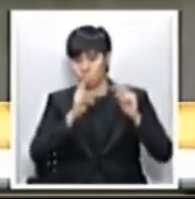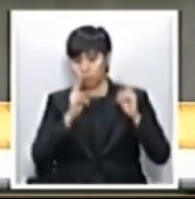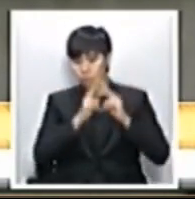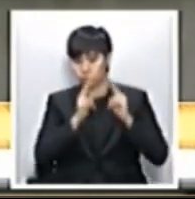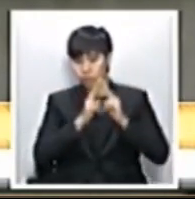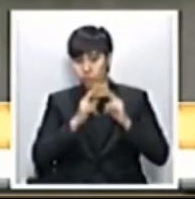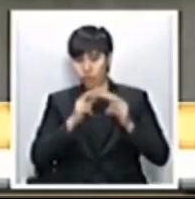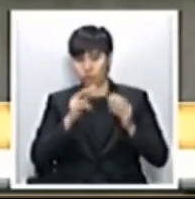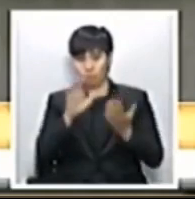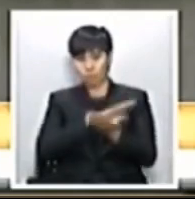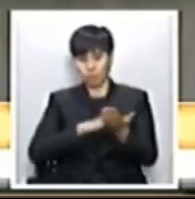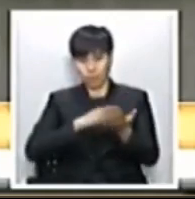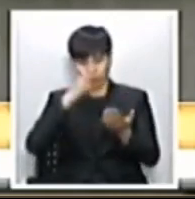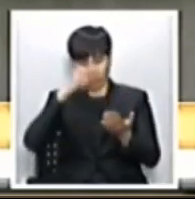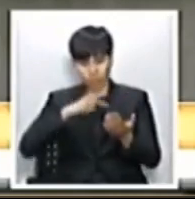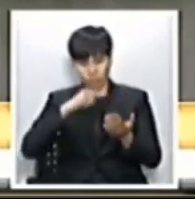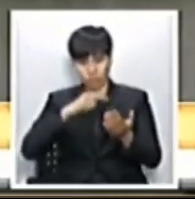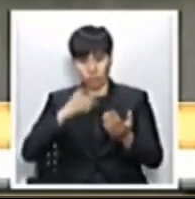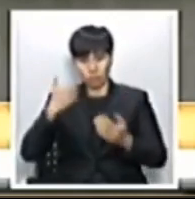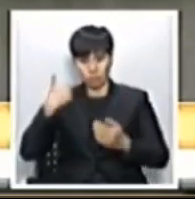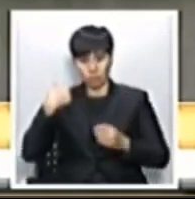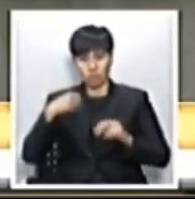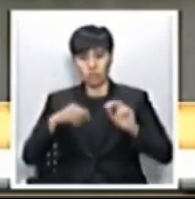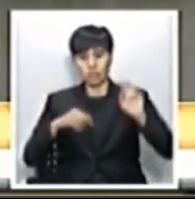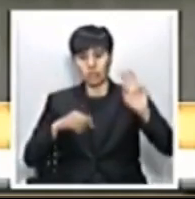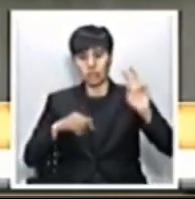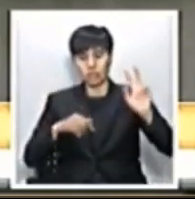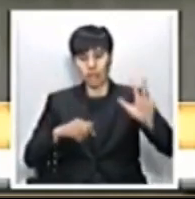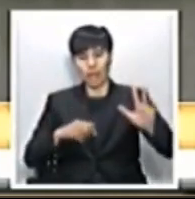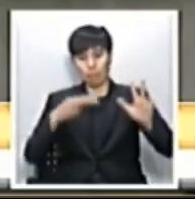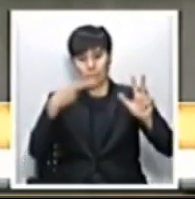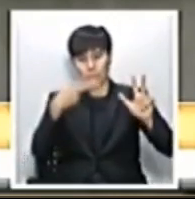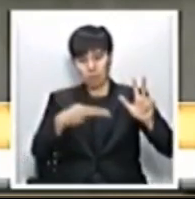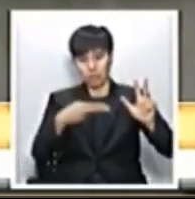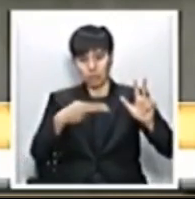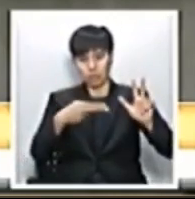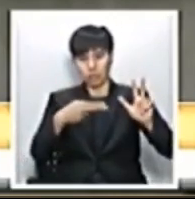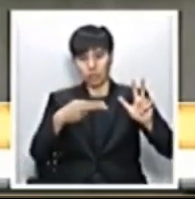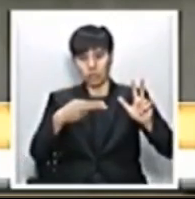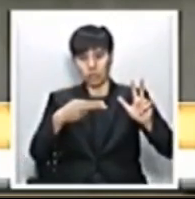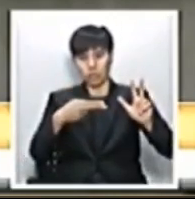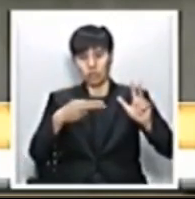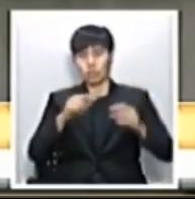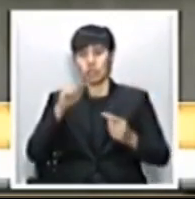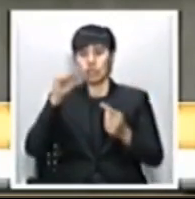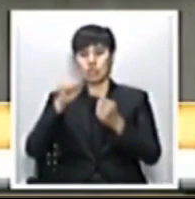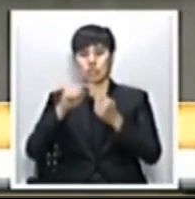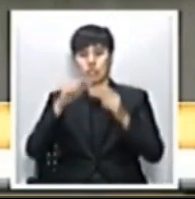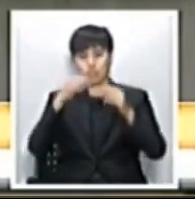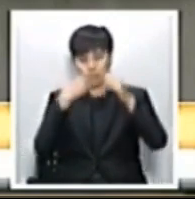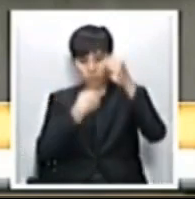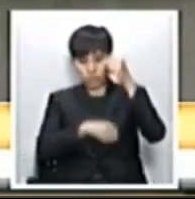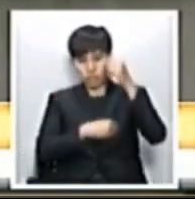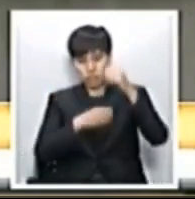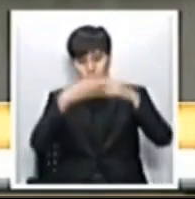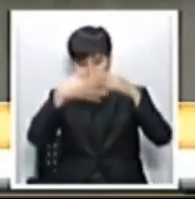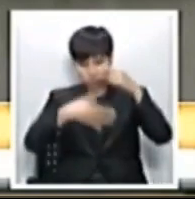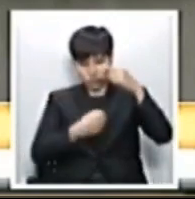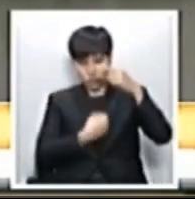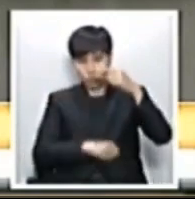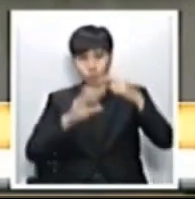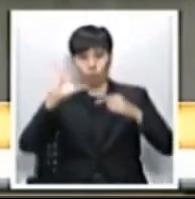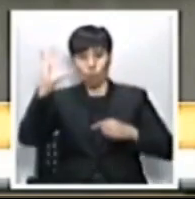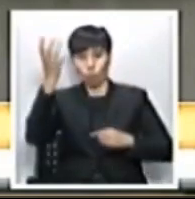ประเทศไทยเนี่ยมีถึง 30,000 คดีเป็นอันดับ10ของโลกท่านประธานสถิติทางด้านอายุเนี่ยพ